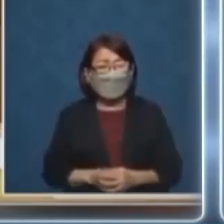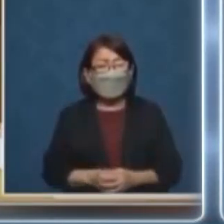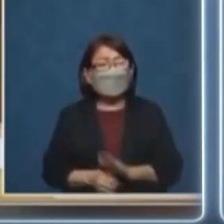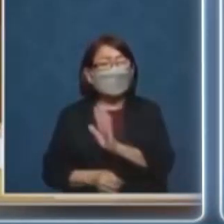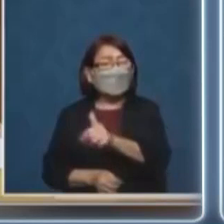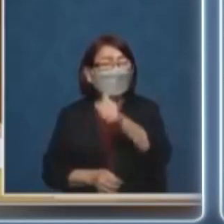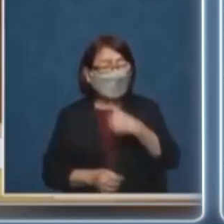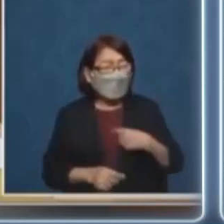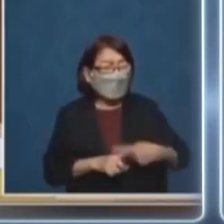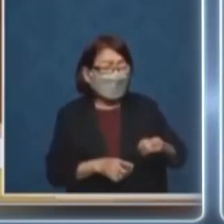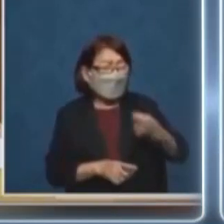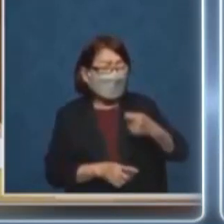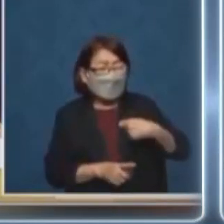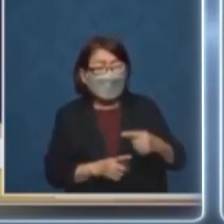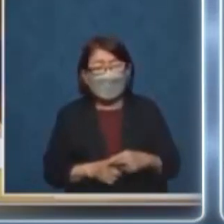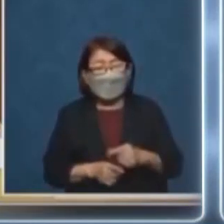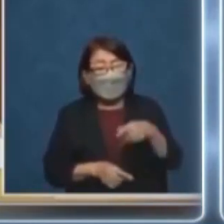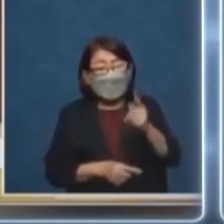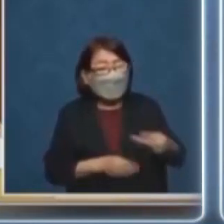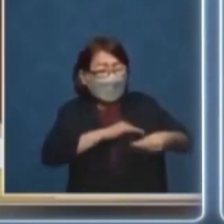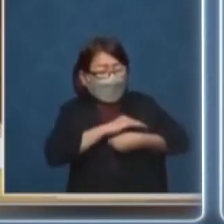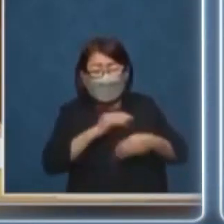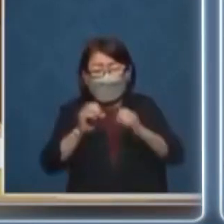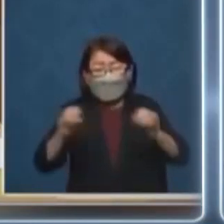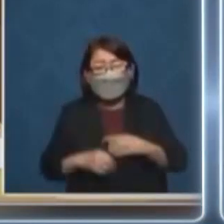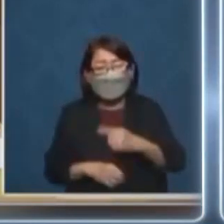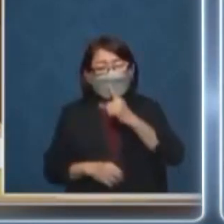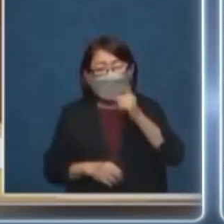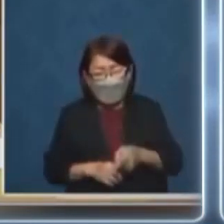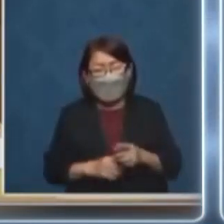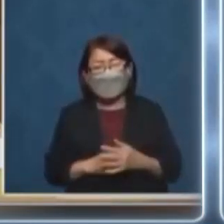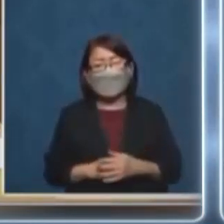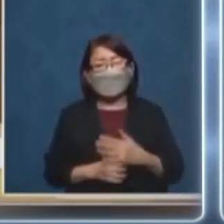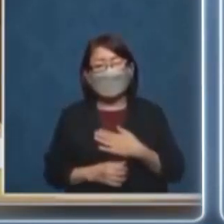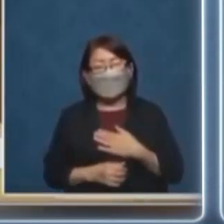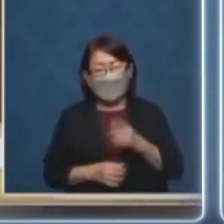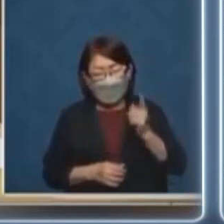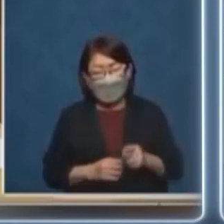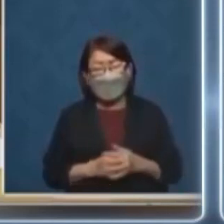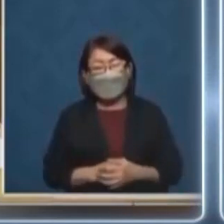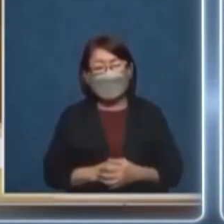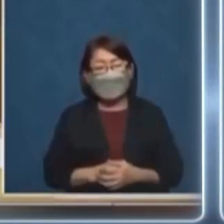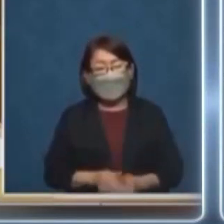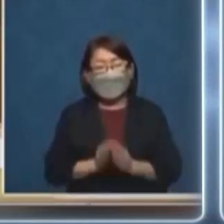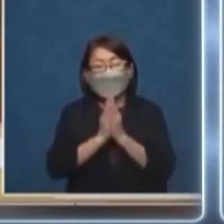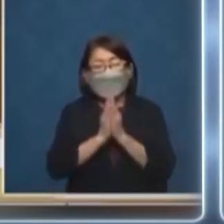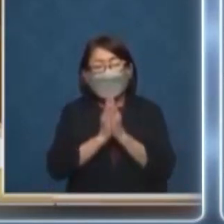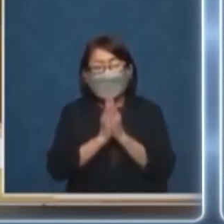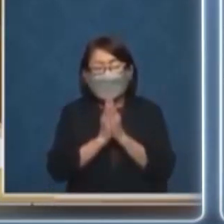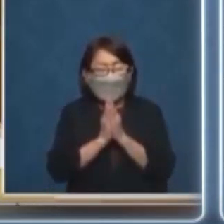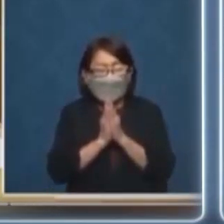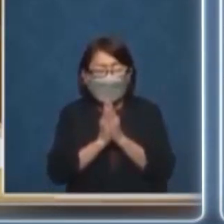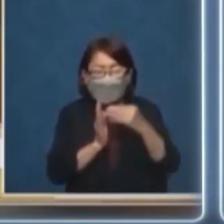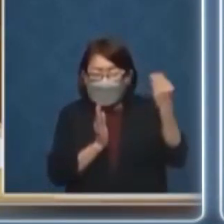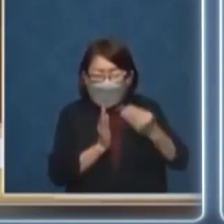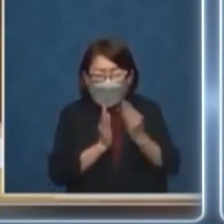ะแล้วไม่เคยเรียกรับประโยชน์ใครทั้งสิ้นนะอันนี้ผมยืนยันด้วยได้นะแล้วผมสวดมนต์สวดมนต์ทุกวัน